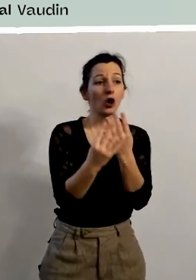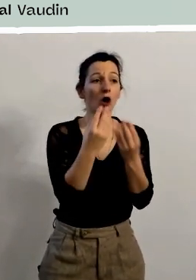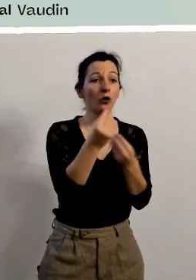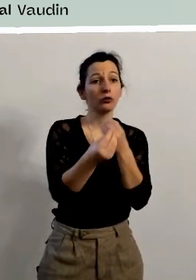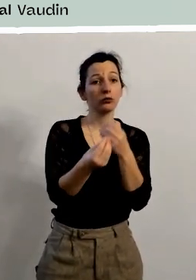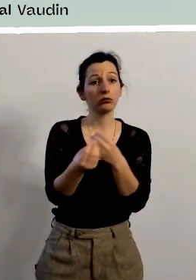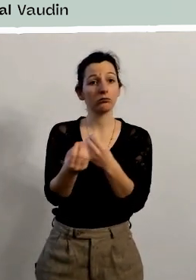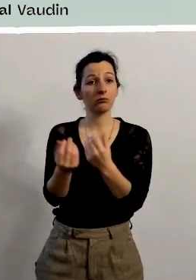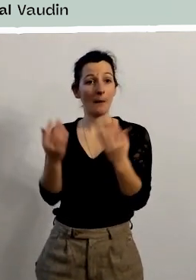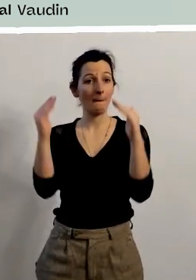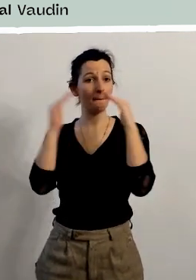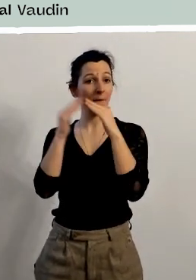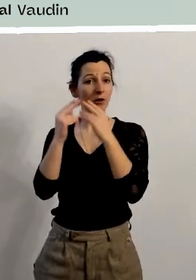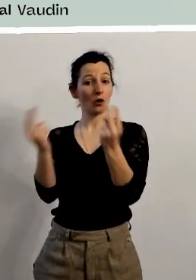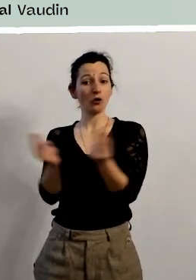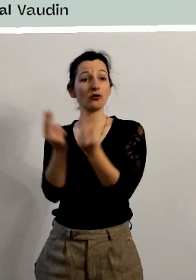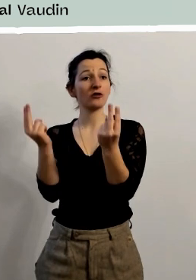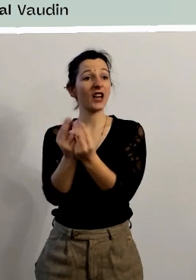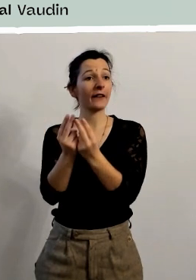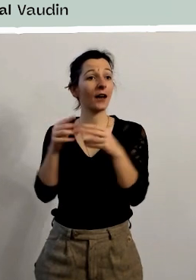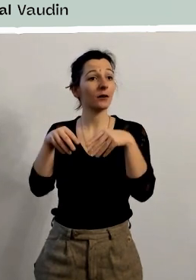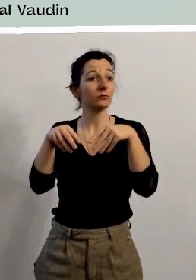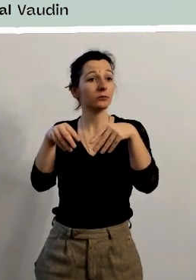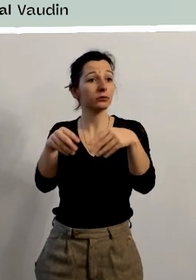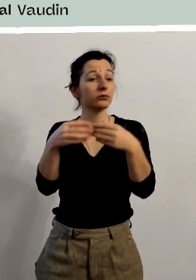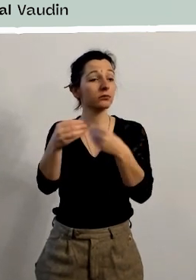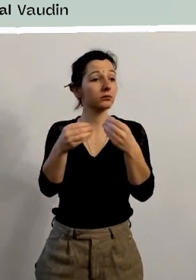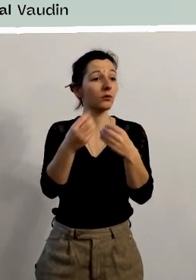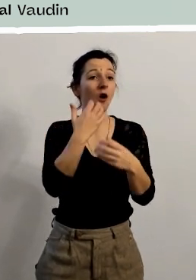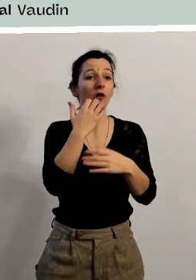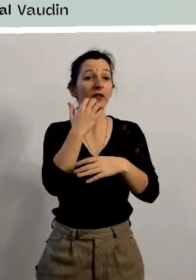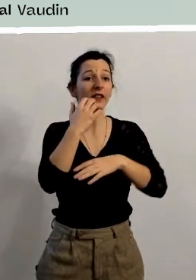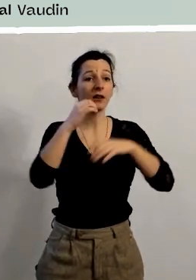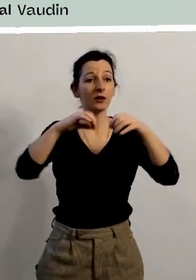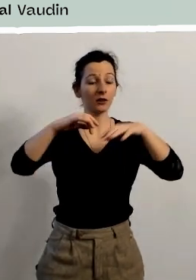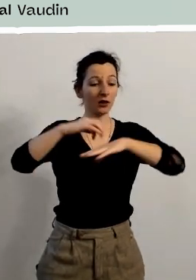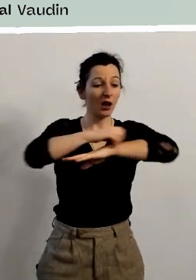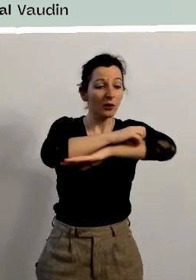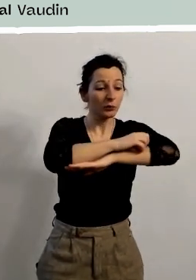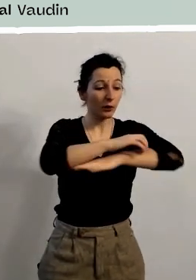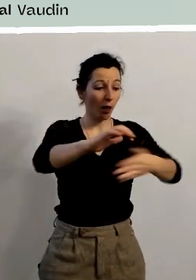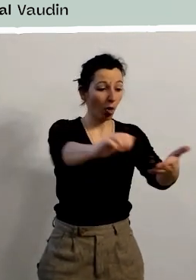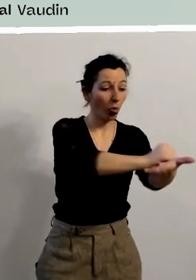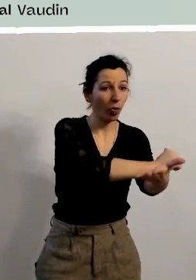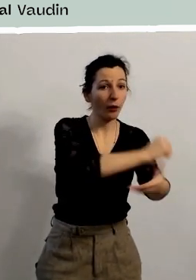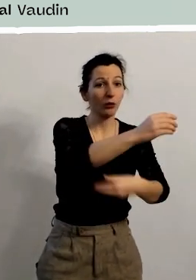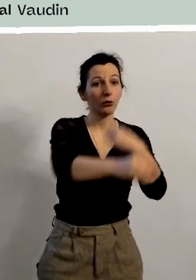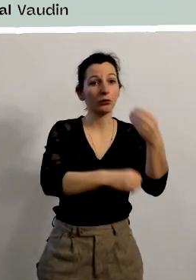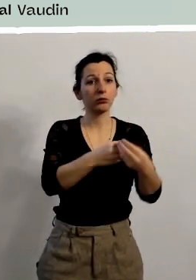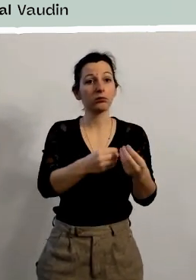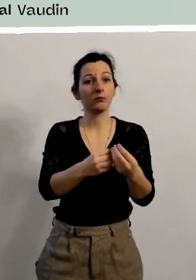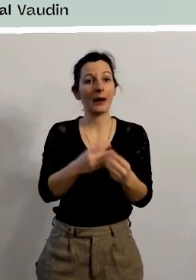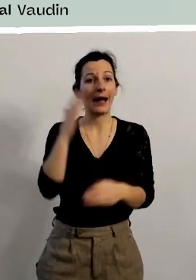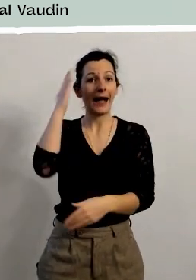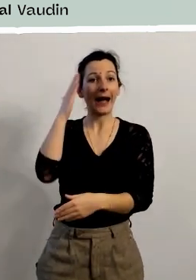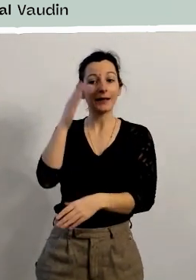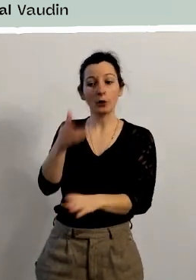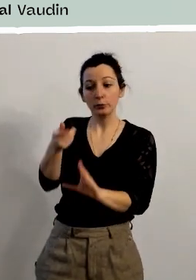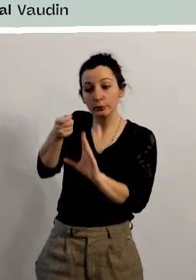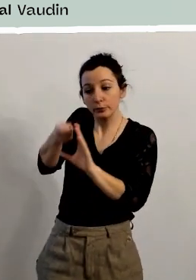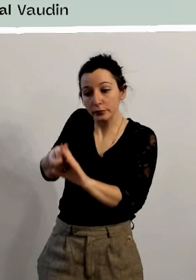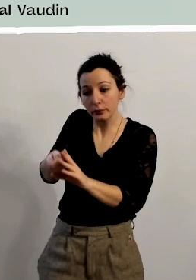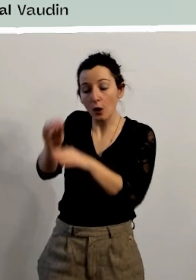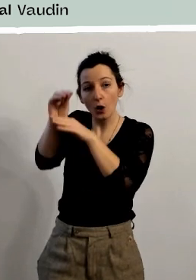domestique, des pesticides que vous utilisez en insecticide ou alors des antiparasites que vous donnez à vos animaux de compagnie. Ce sont des